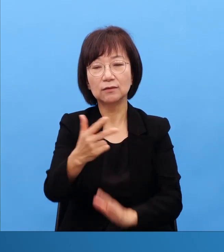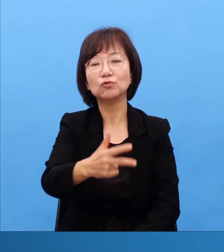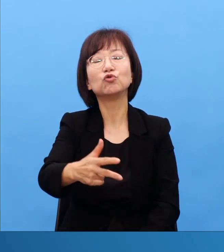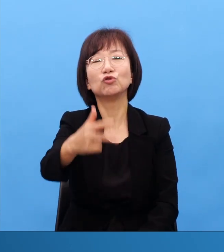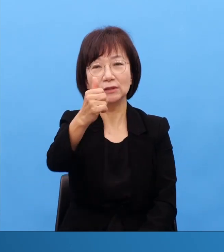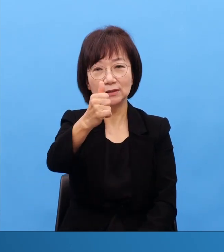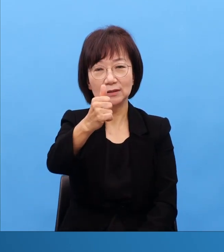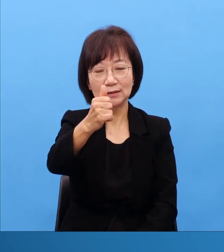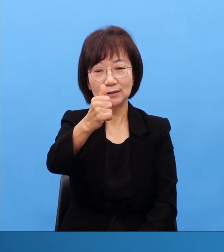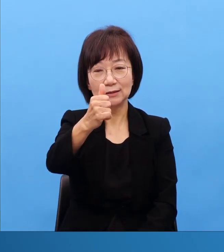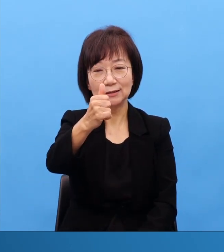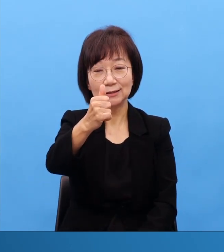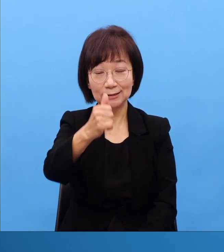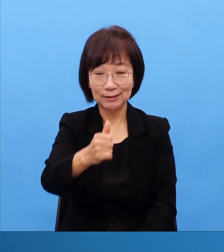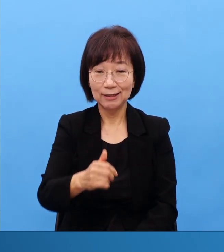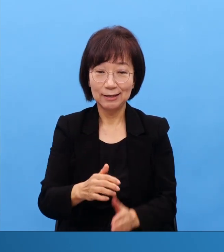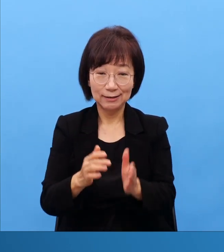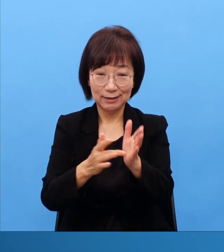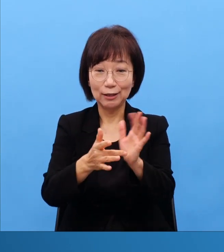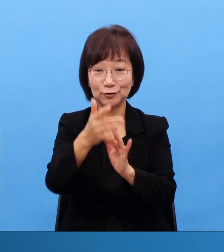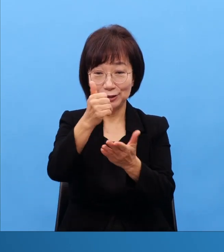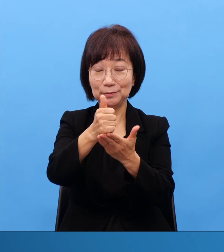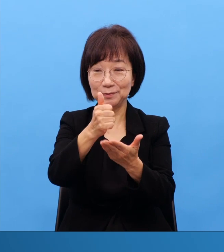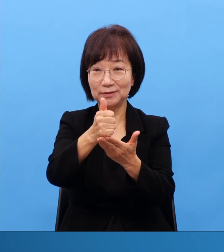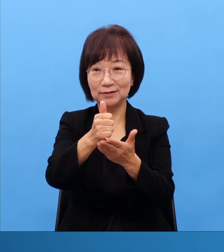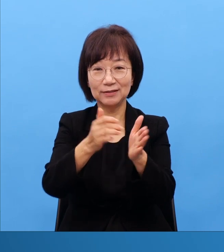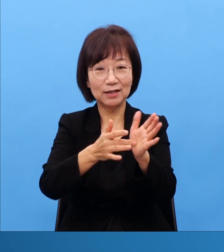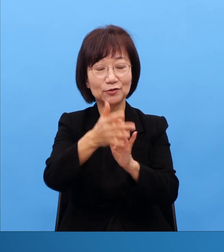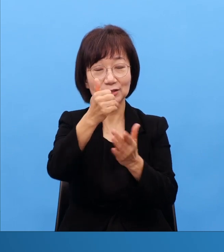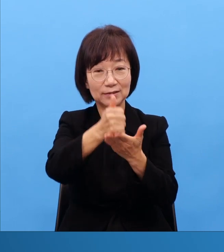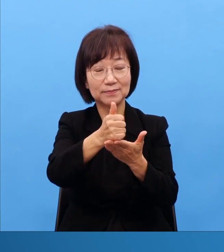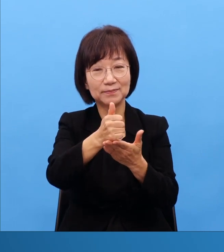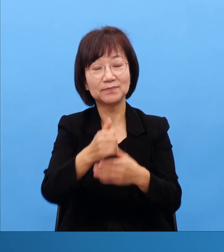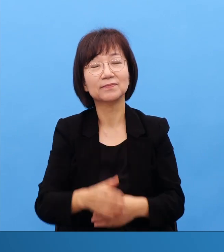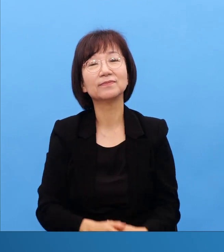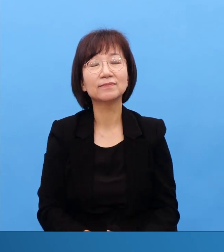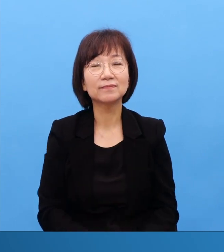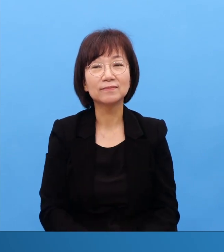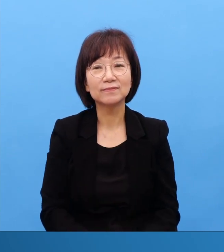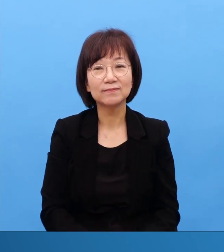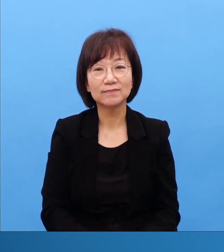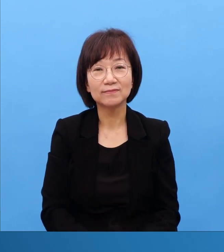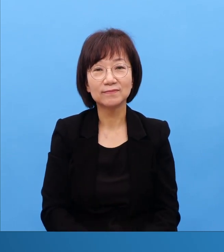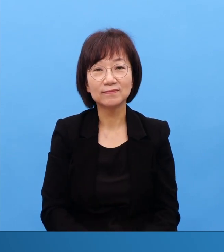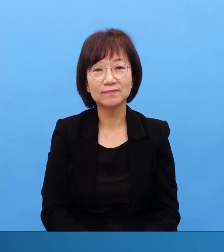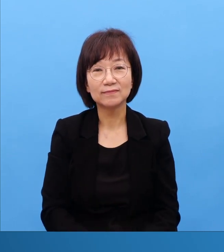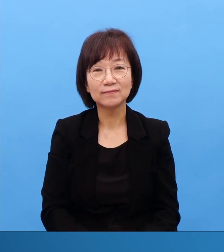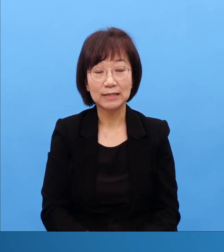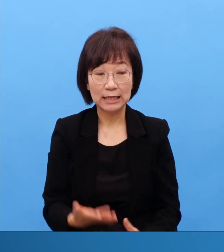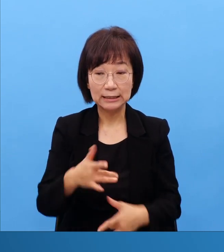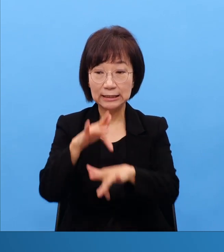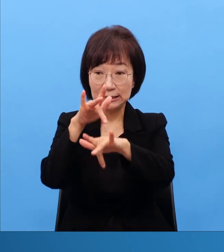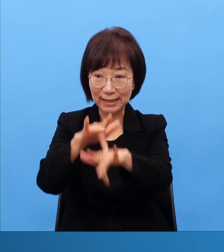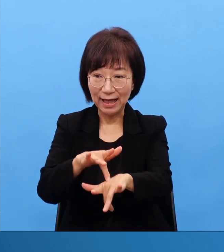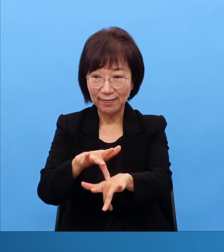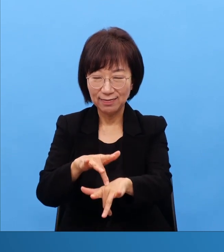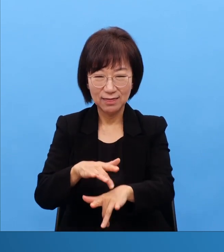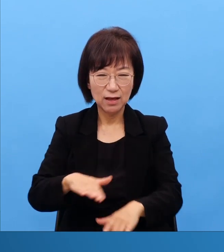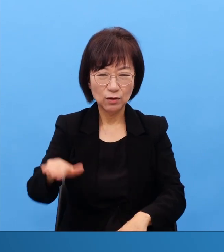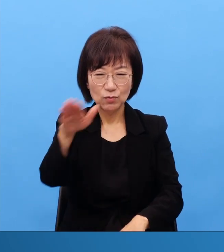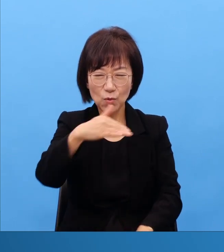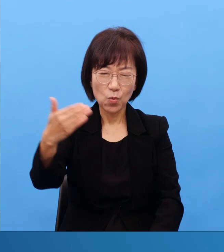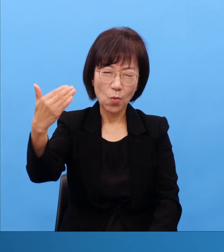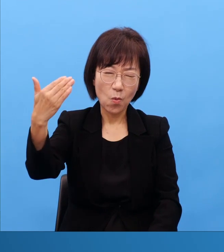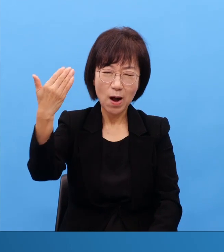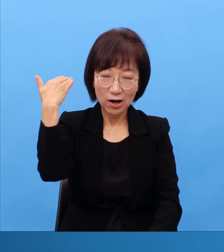응답의 주역입니다. 확실히 that, 믿으셔야 돼요. And we are the main figures of that. You must have firm faith regarding. 이 사단은 that. 여러분의 과거 가문 계속 끌고